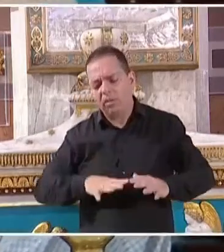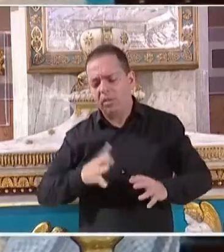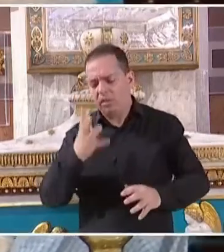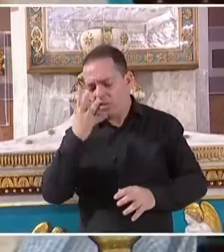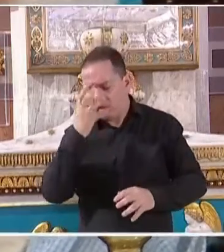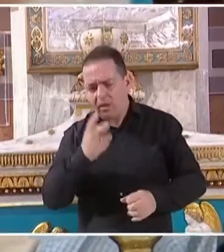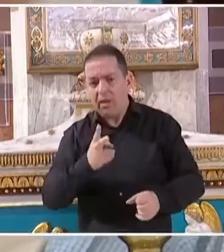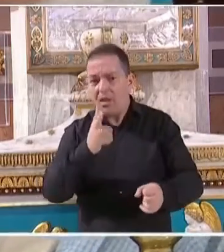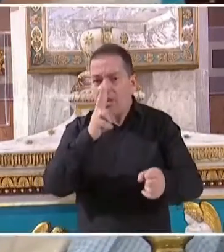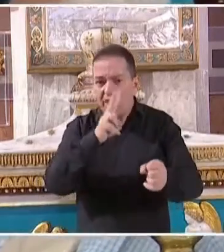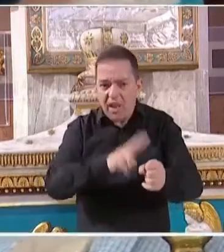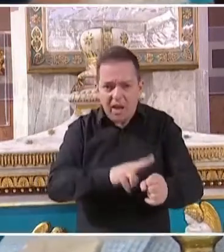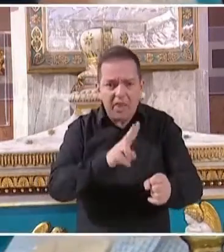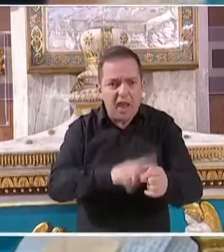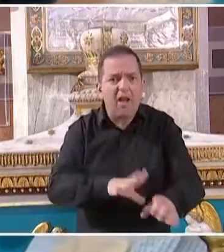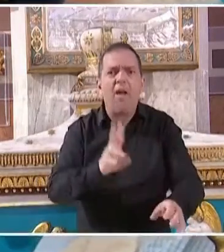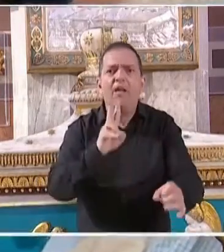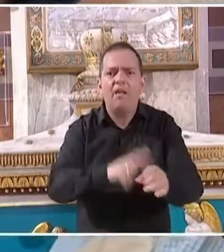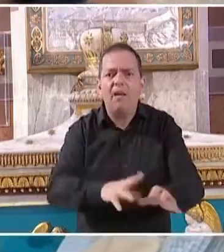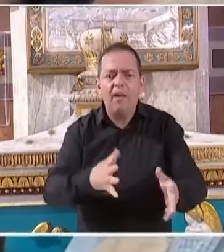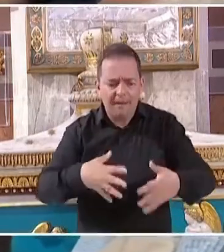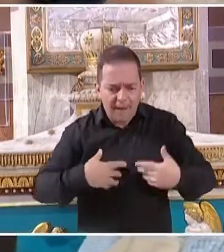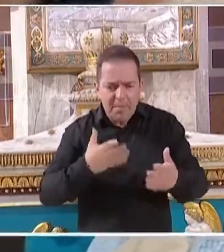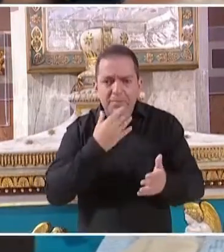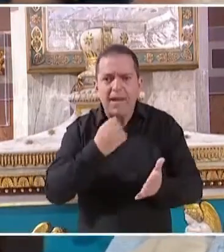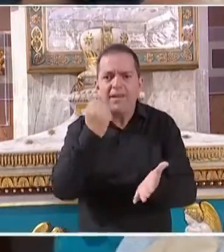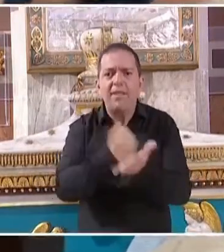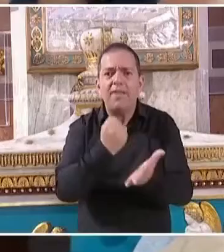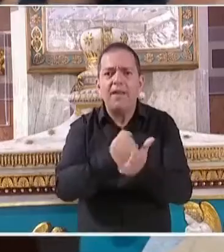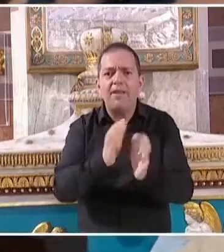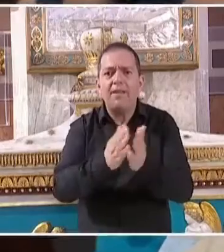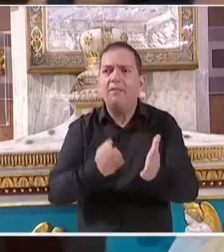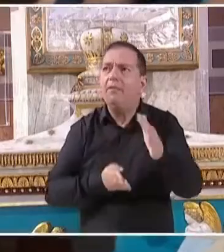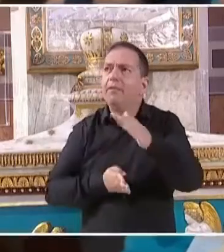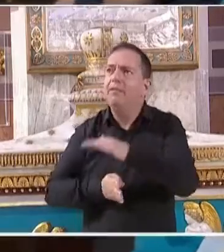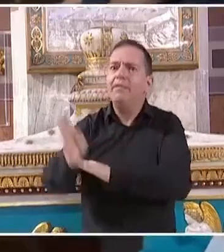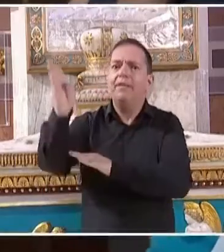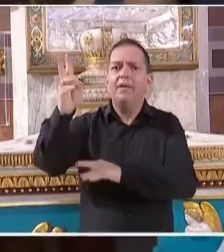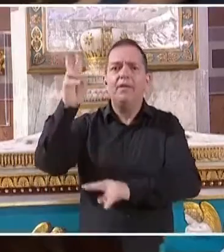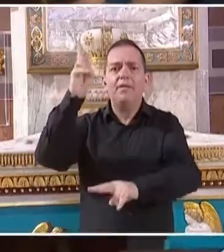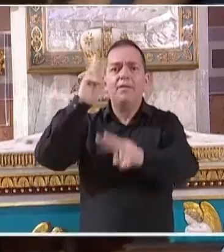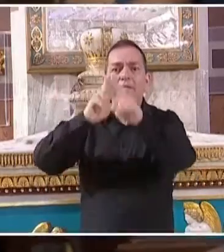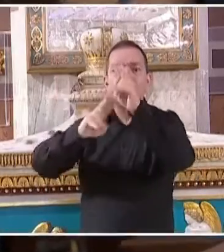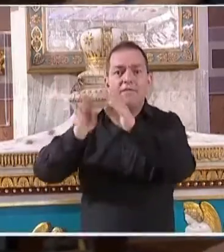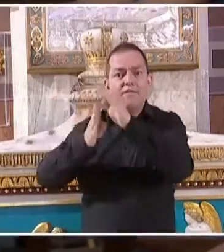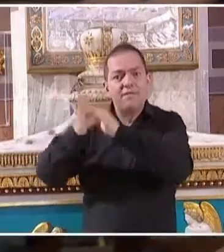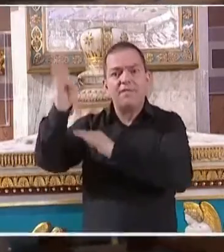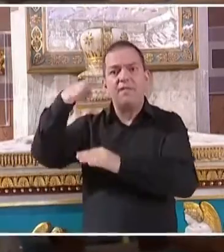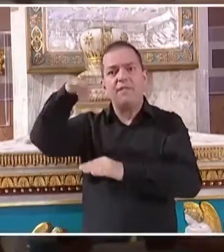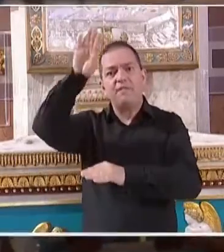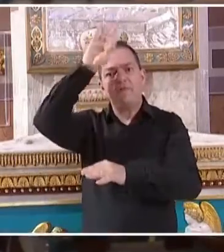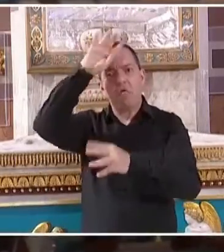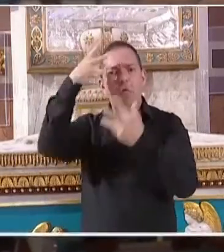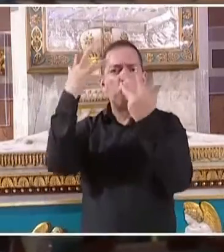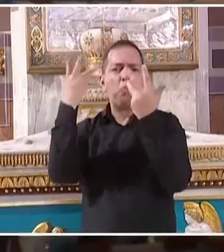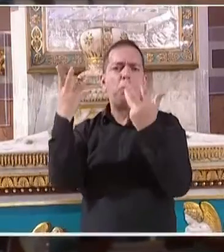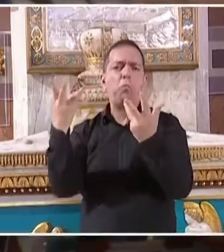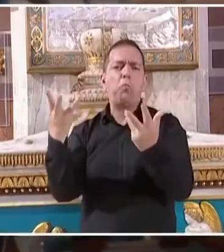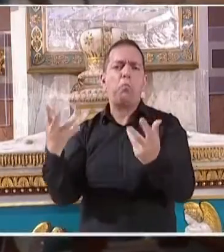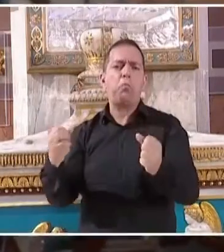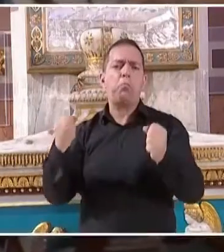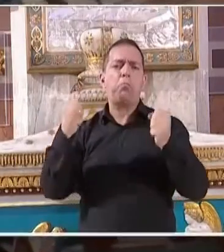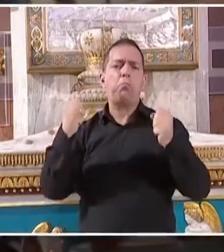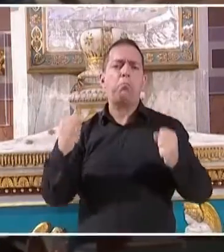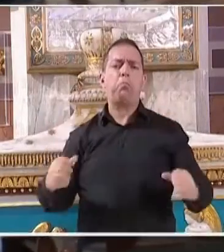σε διαβατήριο για την άφθαρτη εν Χριστώ ζωή και βασιλεία.